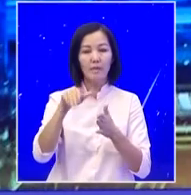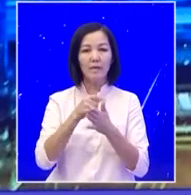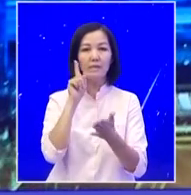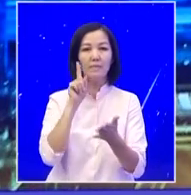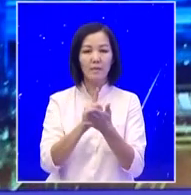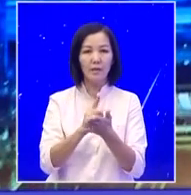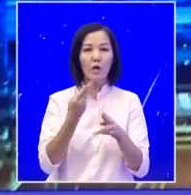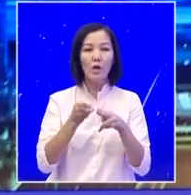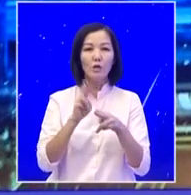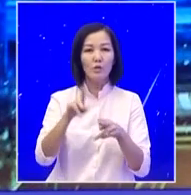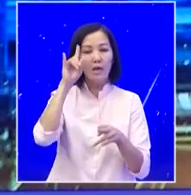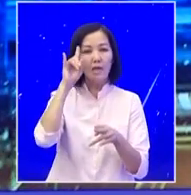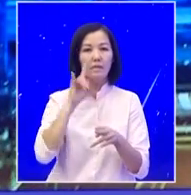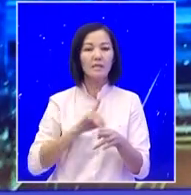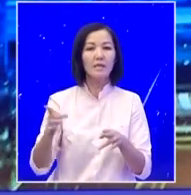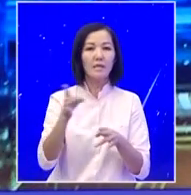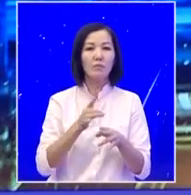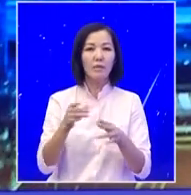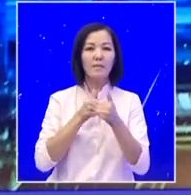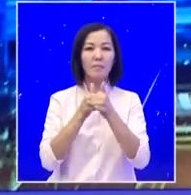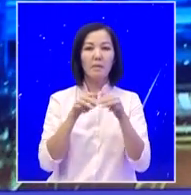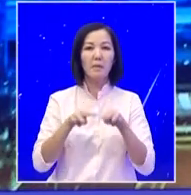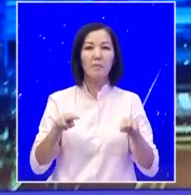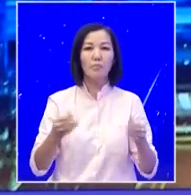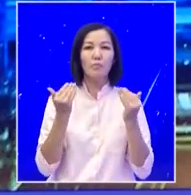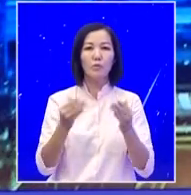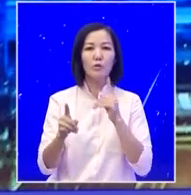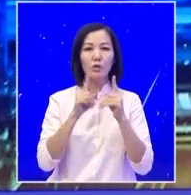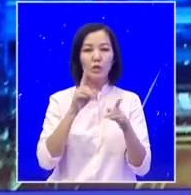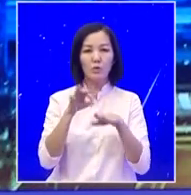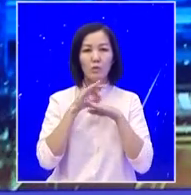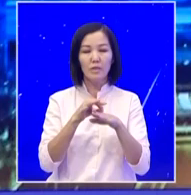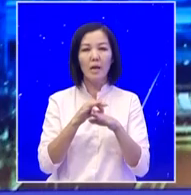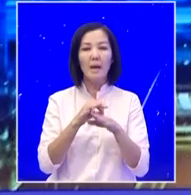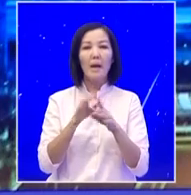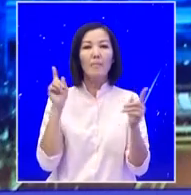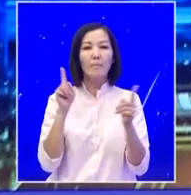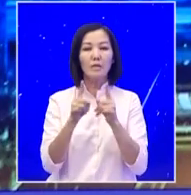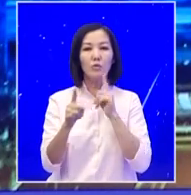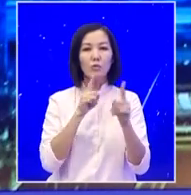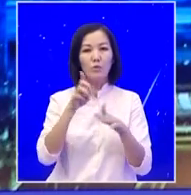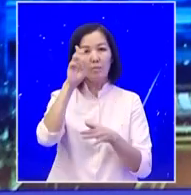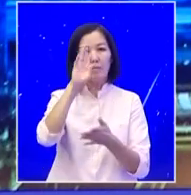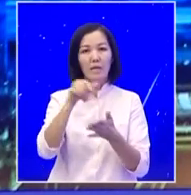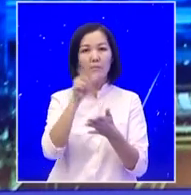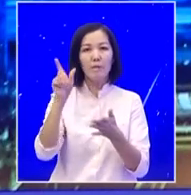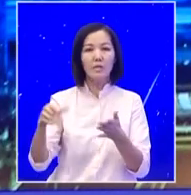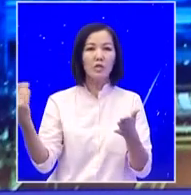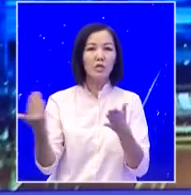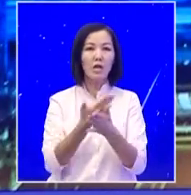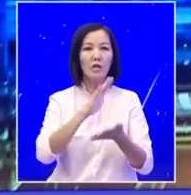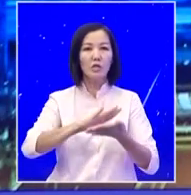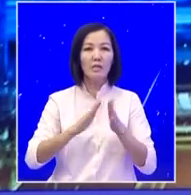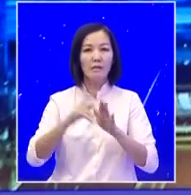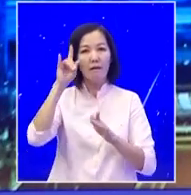негізгі міндеті. Сондықтан Қазақстан Республикасы премьер-министрі бүгін селекторлық жиын өткізді. Басқосуда мемлекет басшысының жаңа